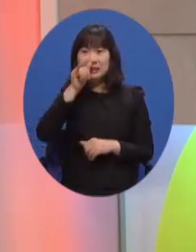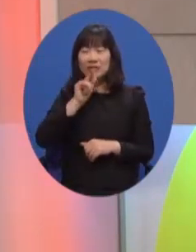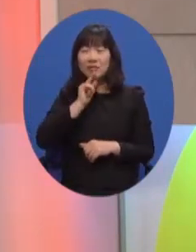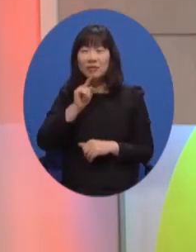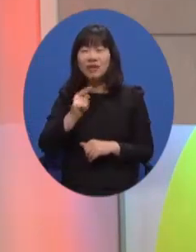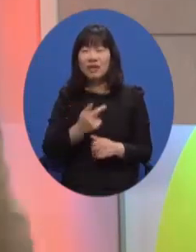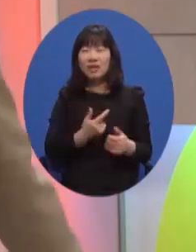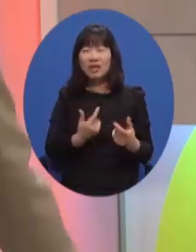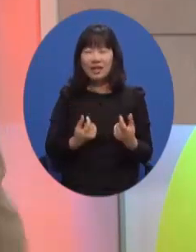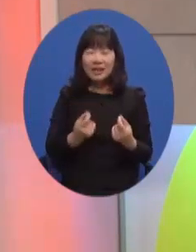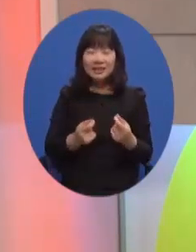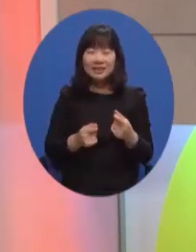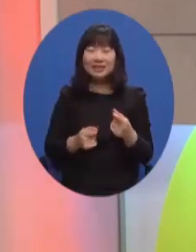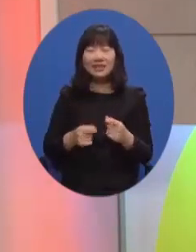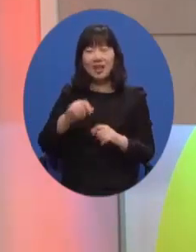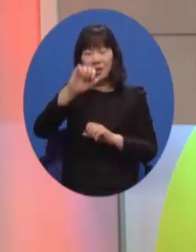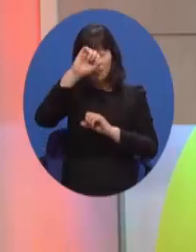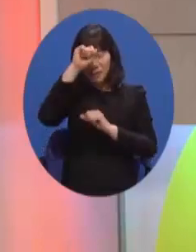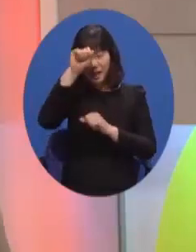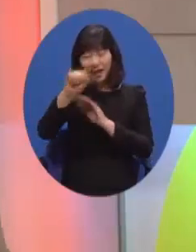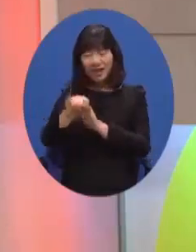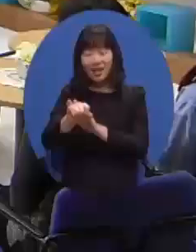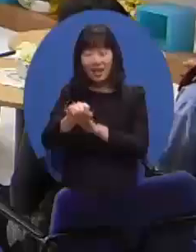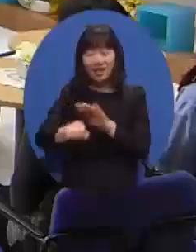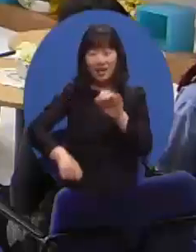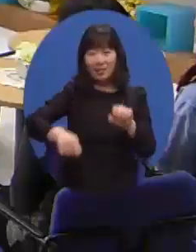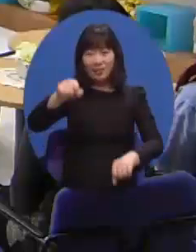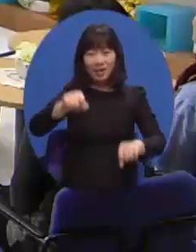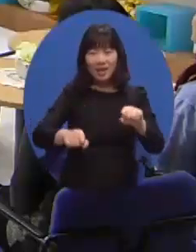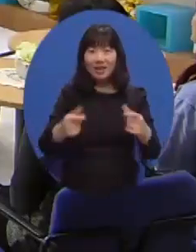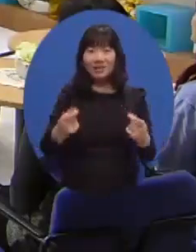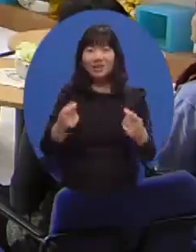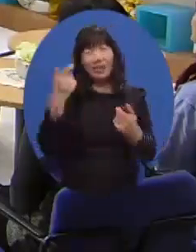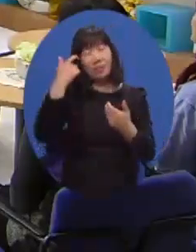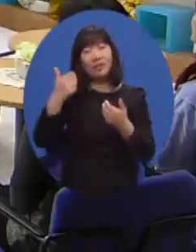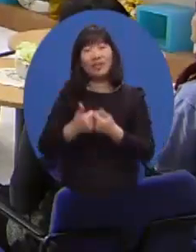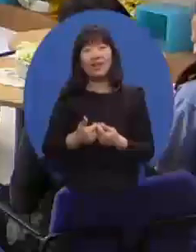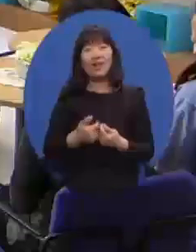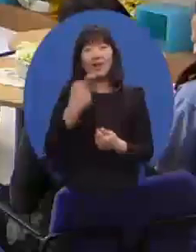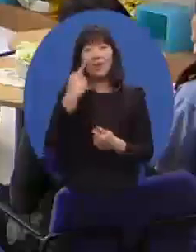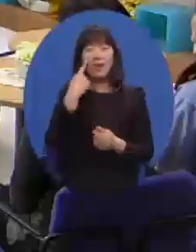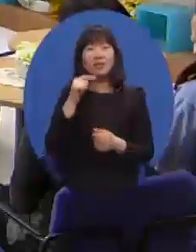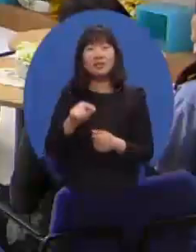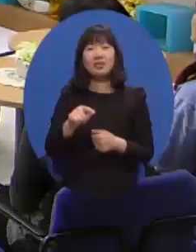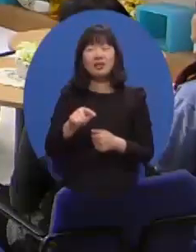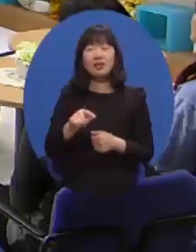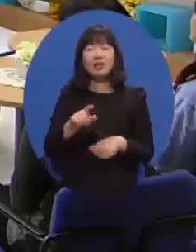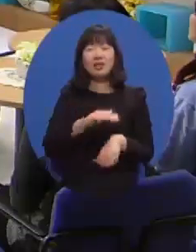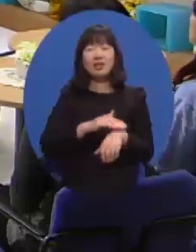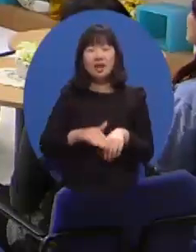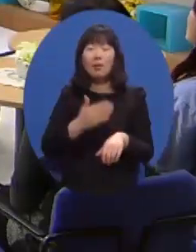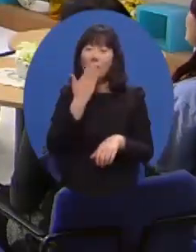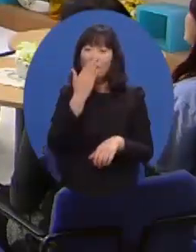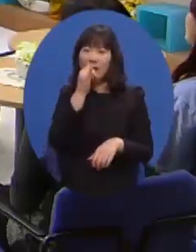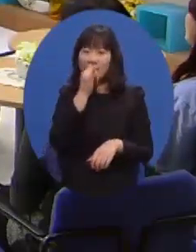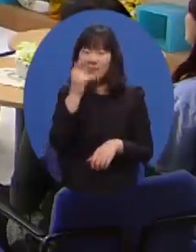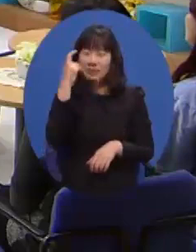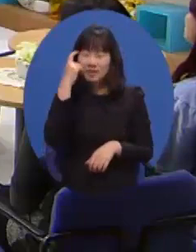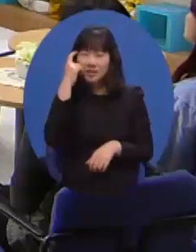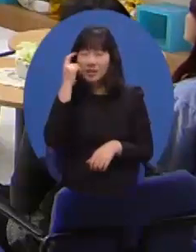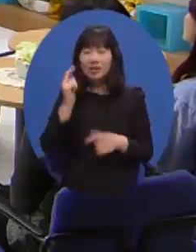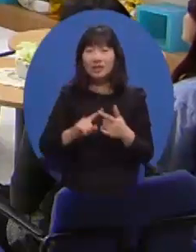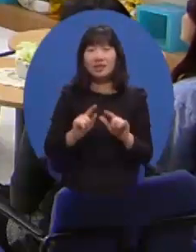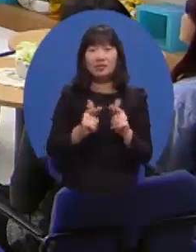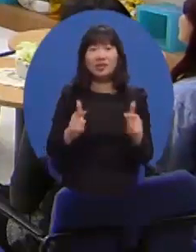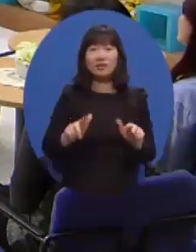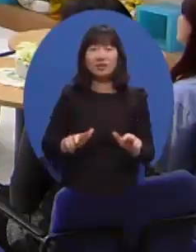네. 같이 네. 네. 아, 네. 네. 이거 한번 해보고 네. 그 다음에 반대로 요게 잘 실행이 되는가 이런